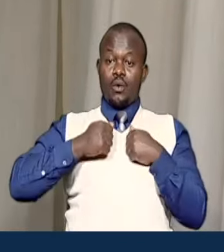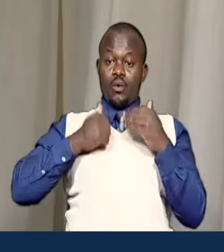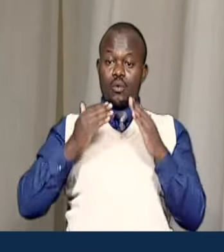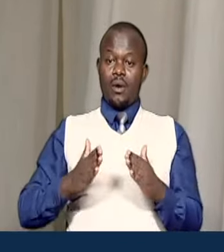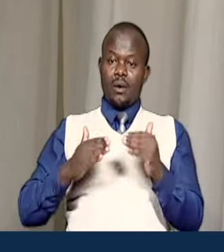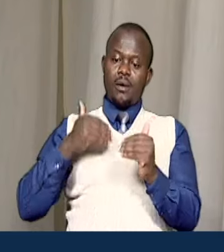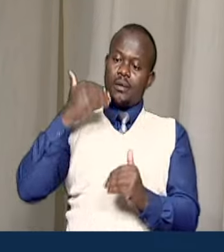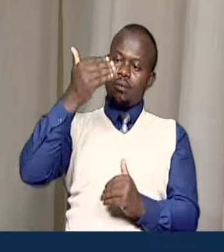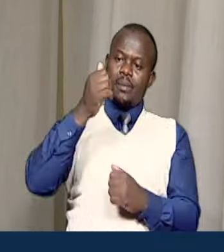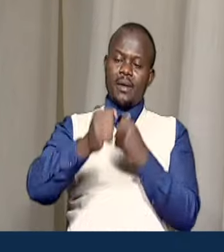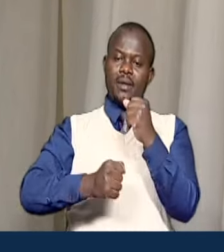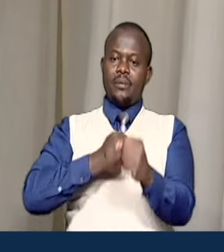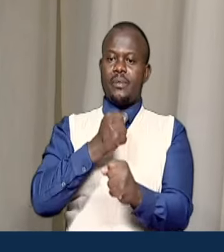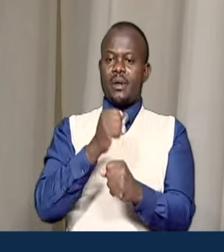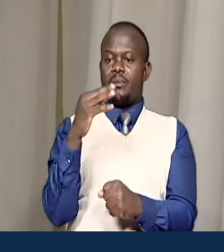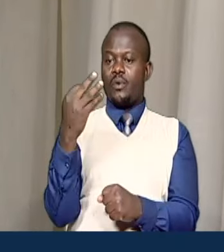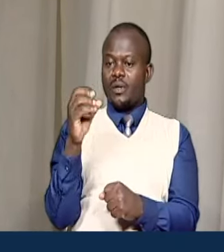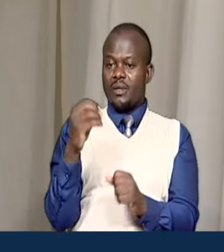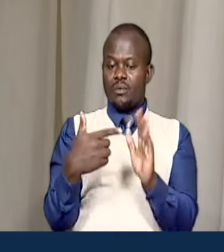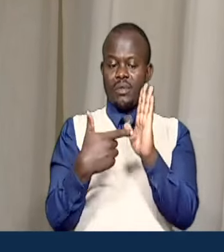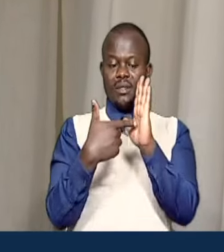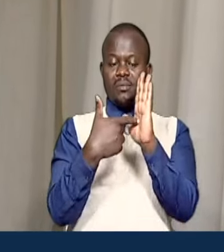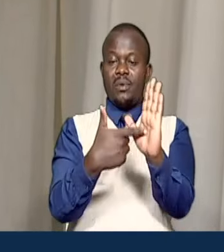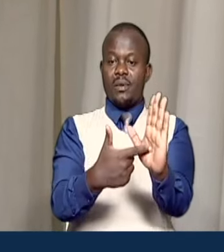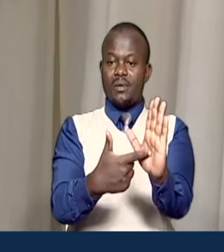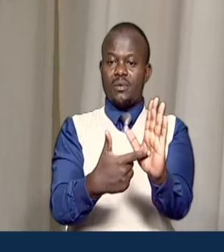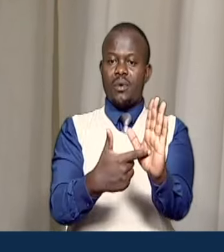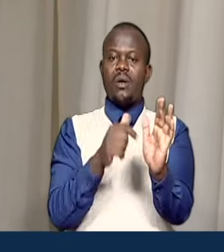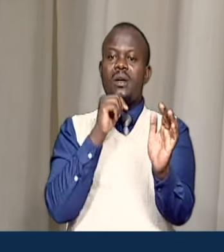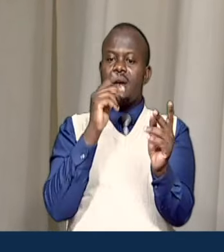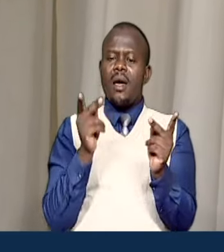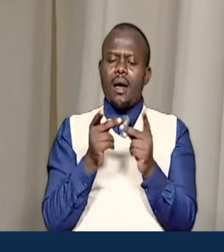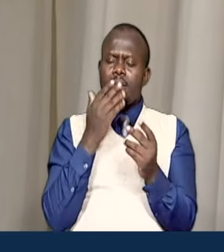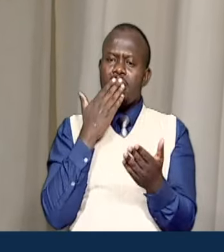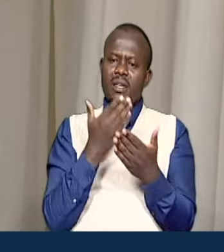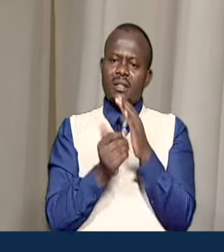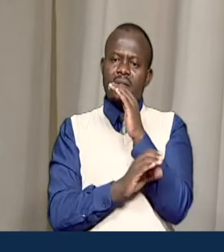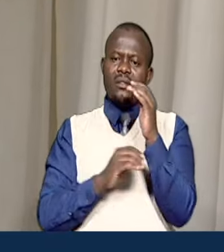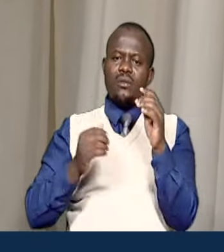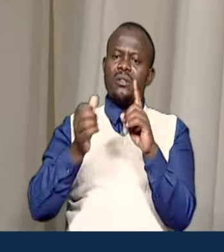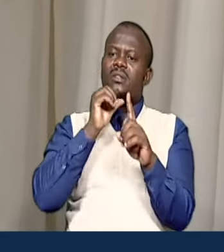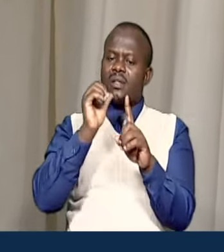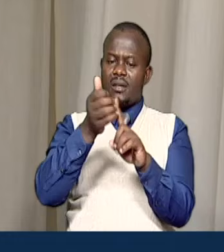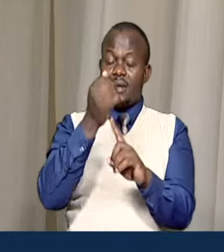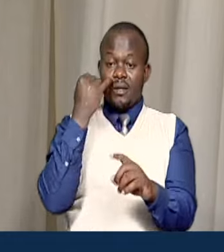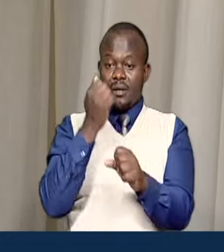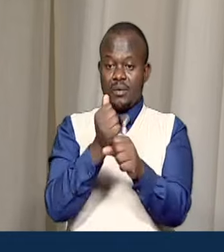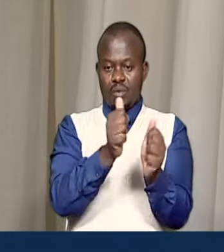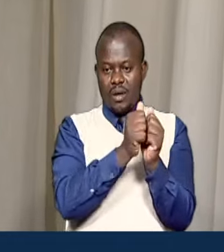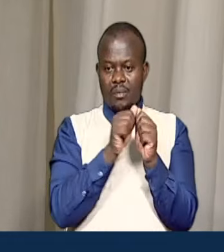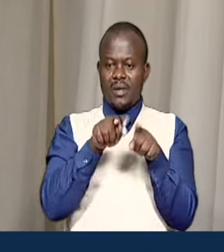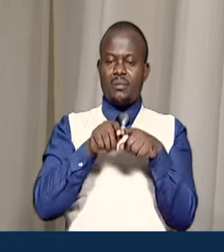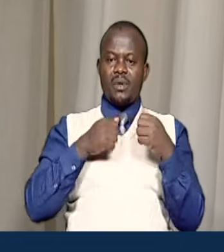y'imyaka 30 ni ikimenyetso cy'uko nta heza igihugu cyacu kitagera igihe dushyize hamwe